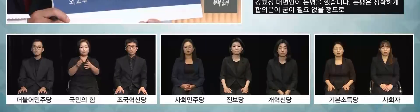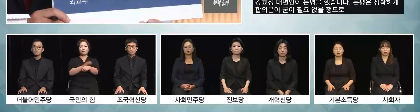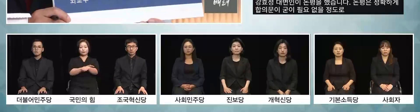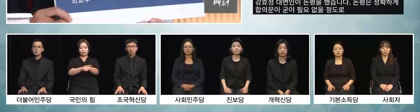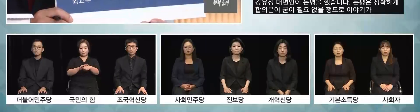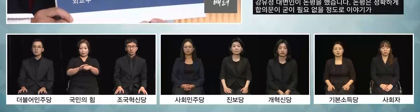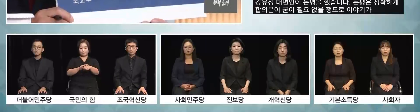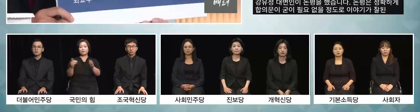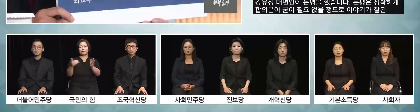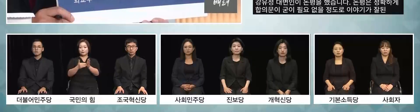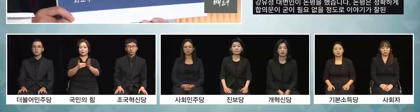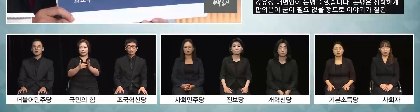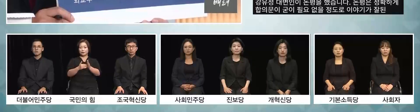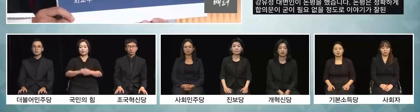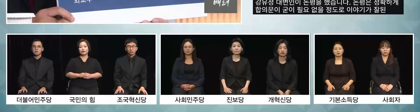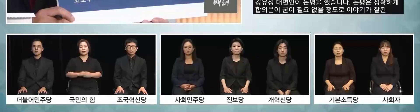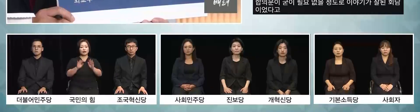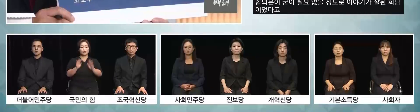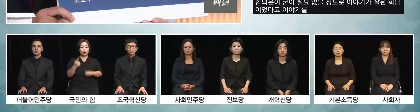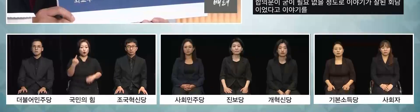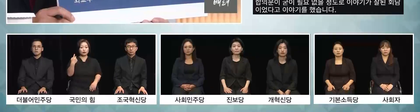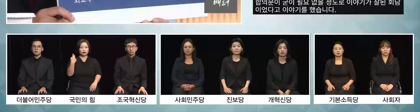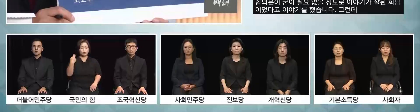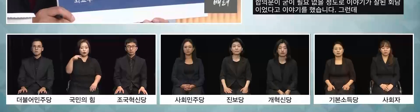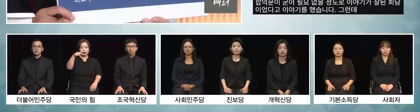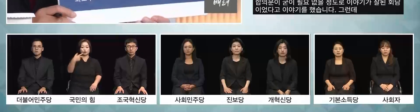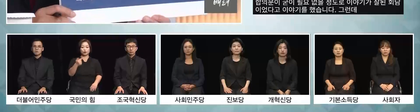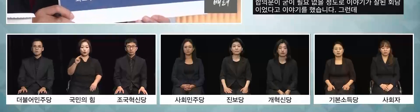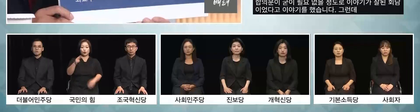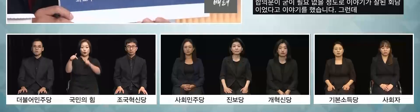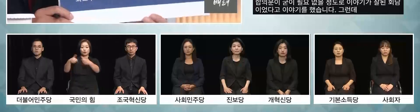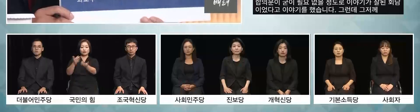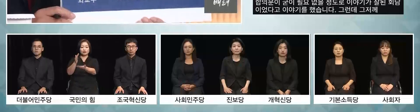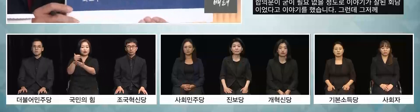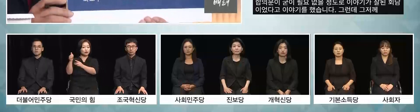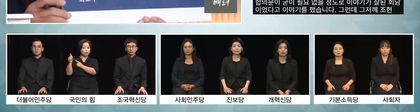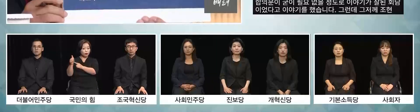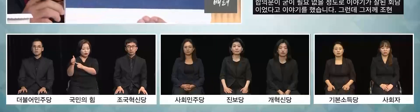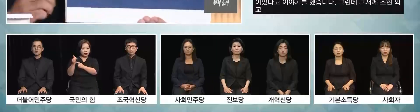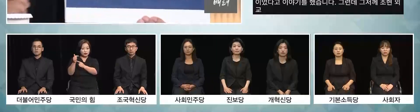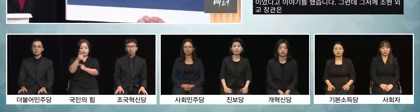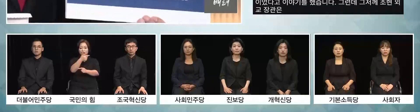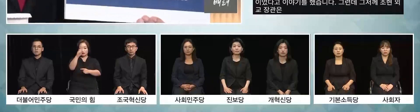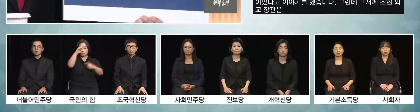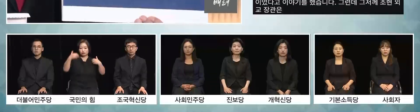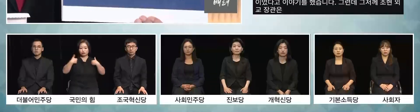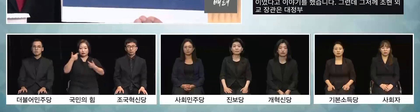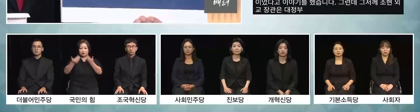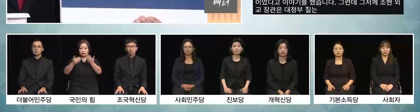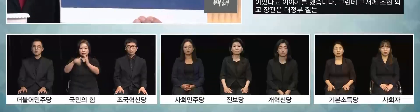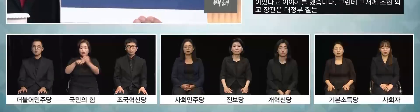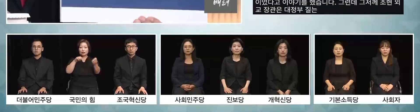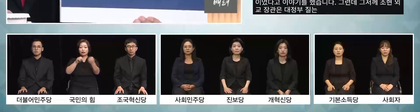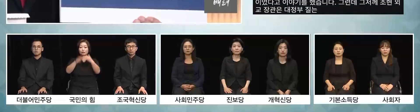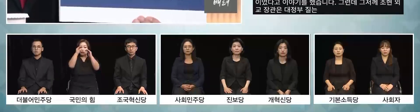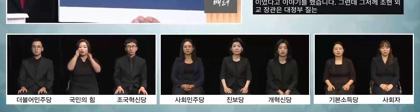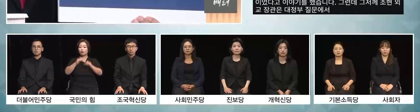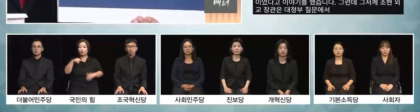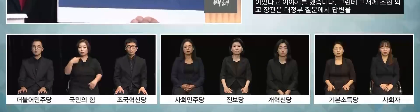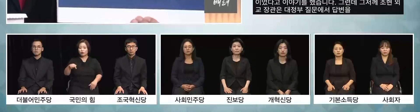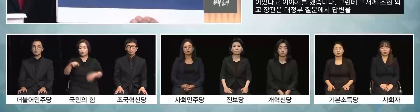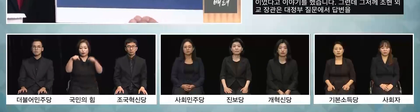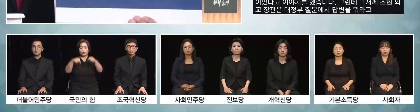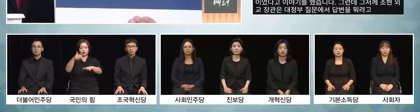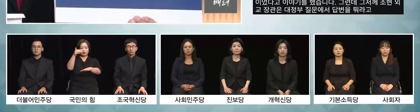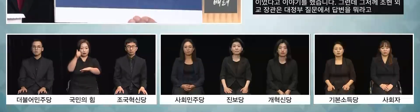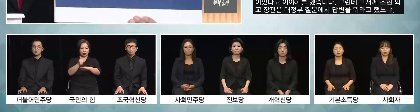했습니다. 그런데 그저께 조현 외교부 장관은 국회 대정부 질문에서 답변을 했습니다. 뭐라고 했느냐? 협상